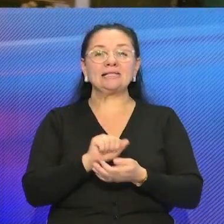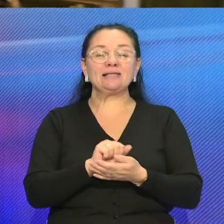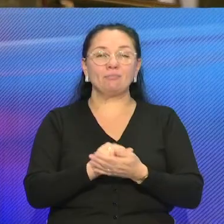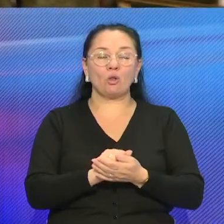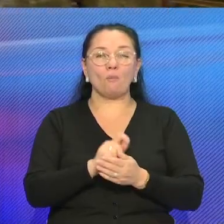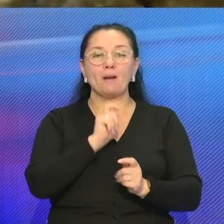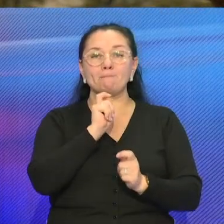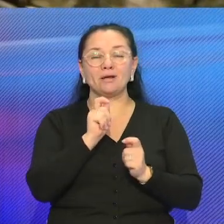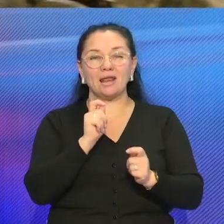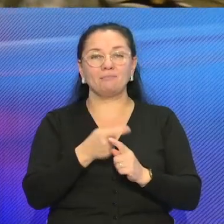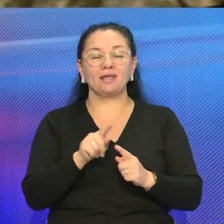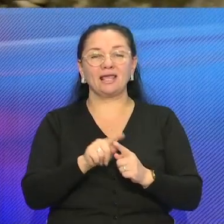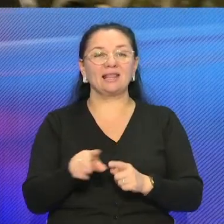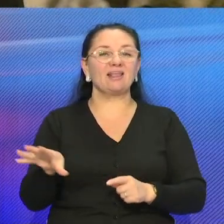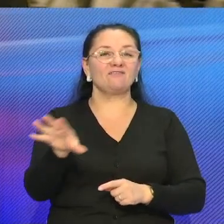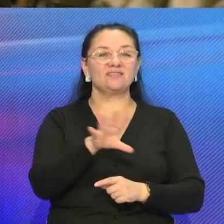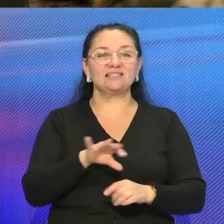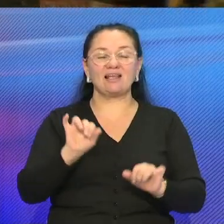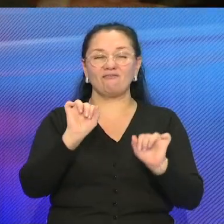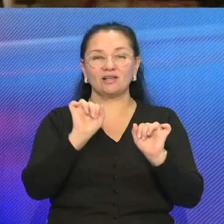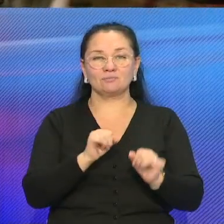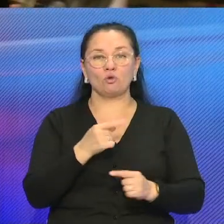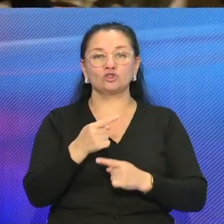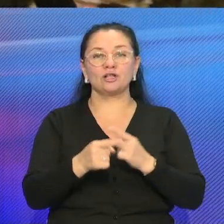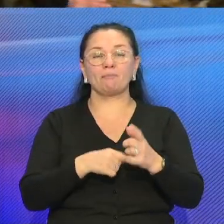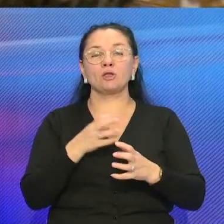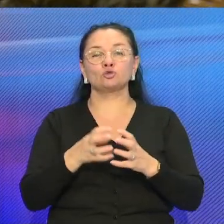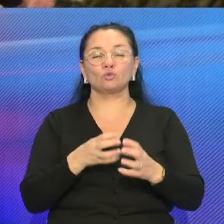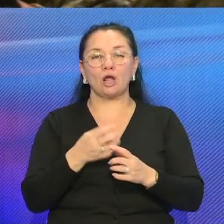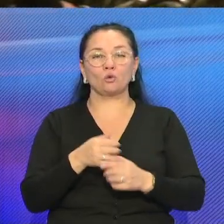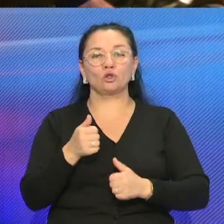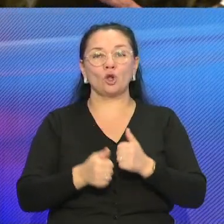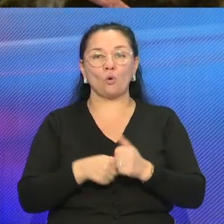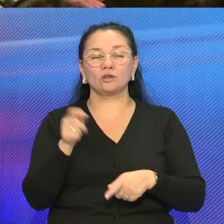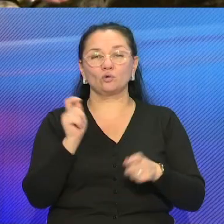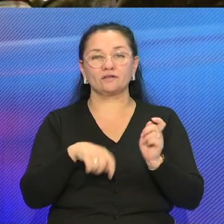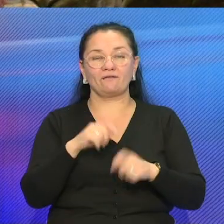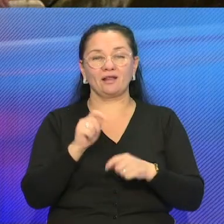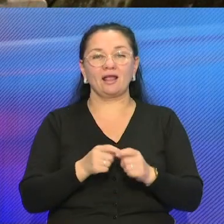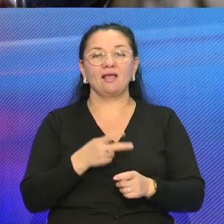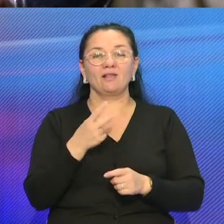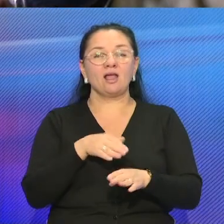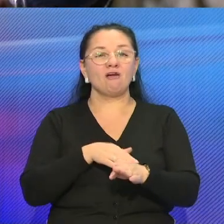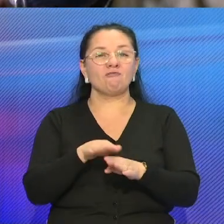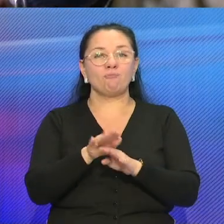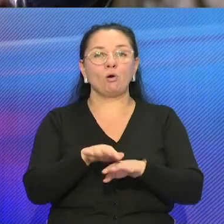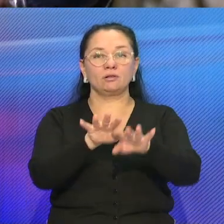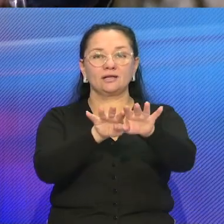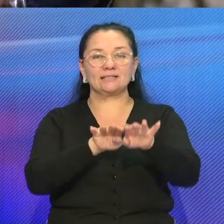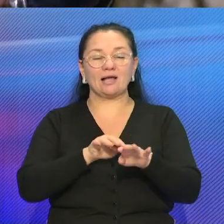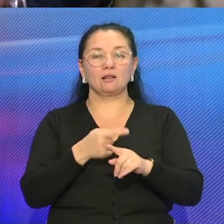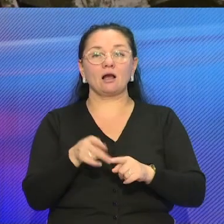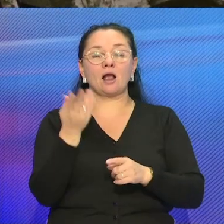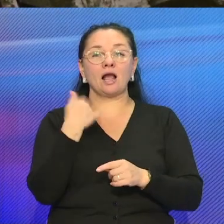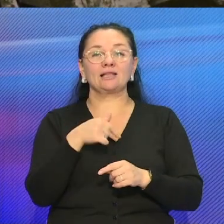і перамог на ўсемагчымых, у тым ліку міжнародных фестывалях і конкурсах, другое – у поўных залах. Когда я